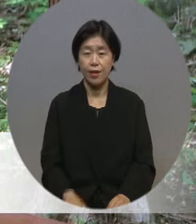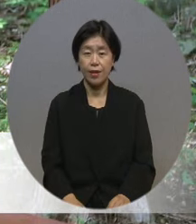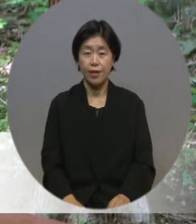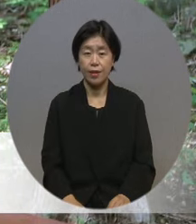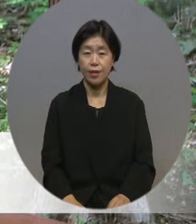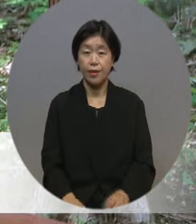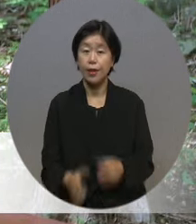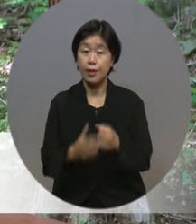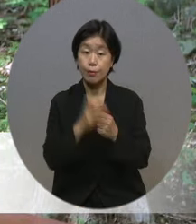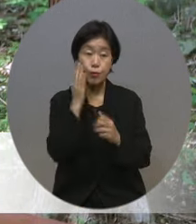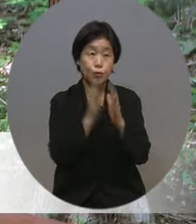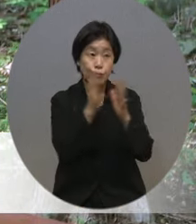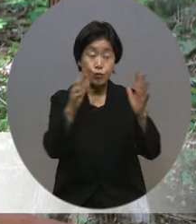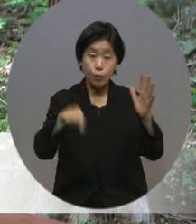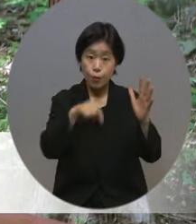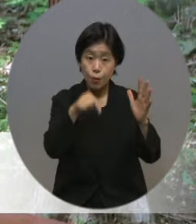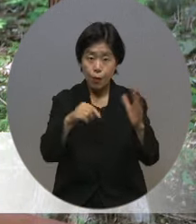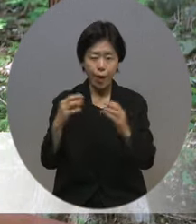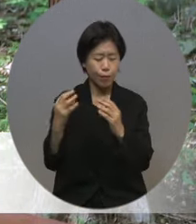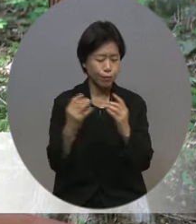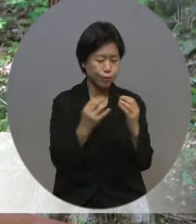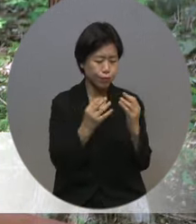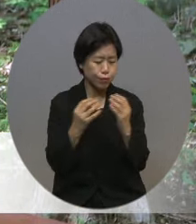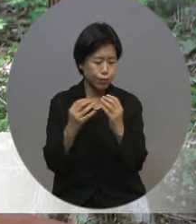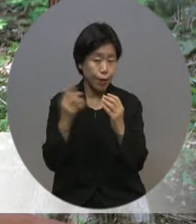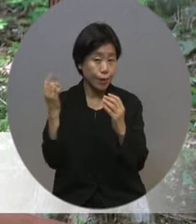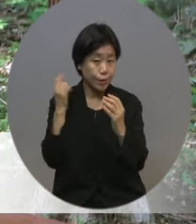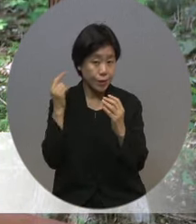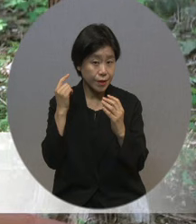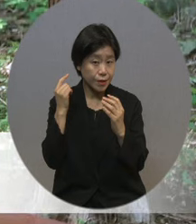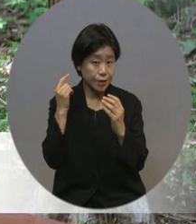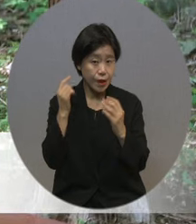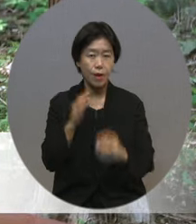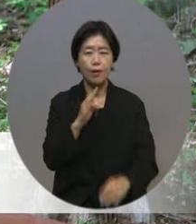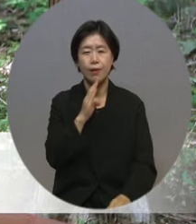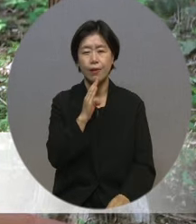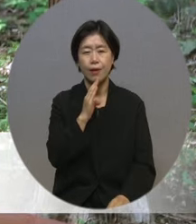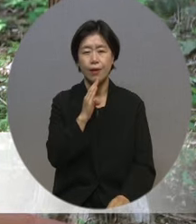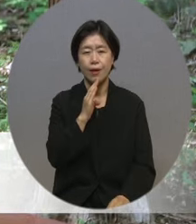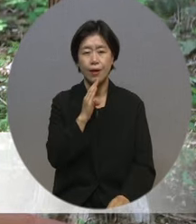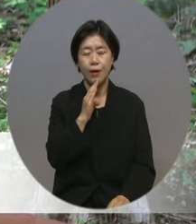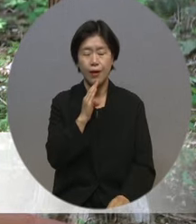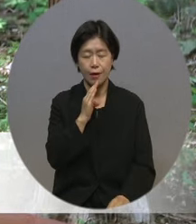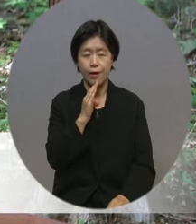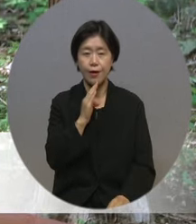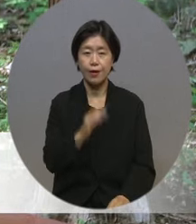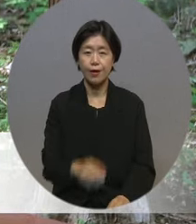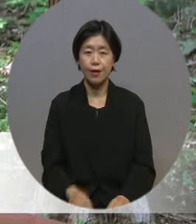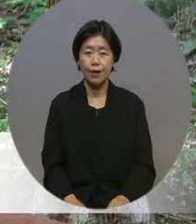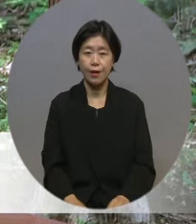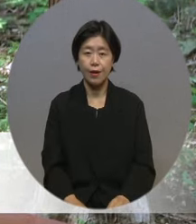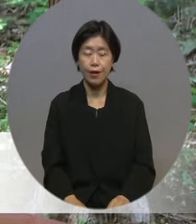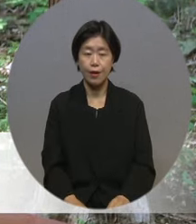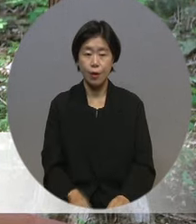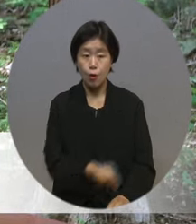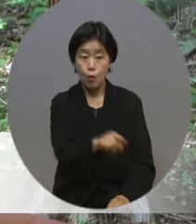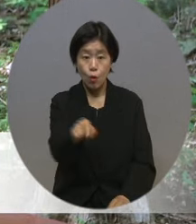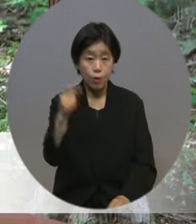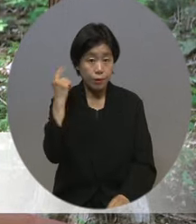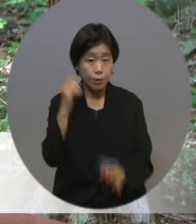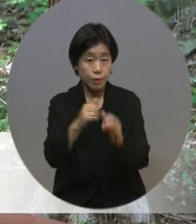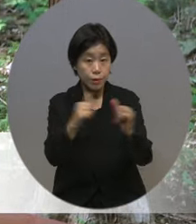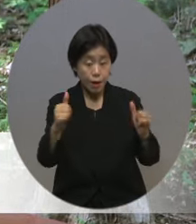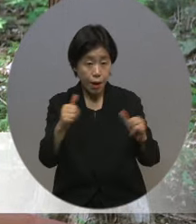그래서 숲속에서의 팬플룻 그 소리는 정말 가히 짐작이 어려울 만큼 이렇게 받아들이는